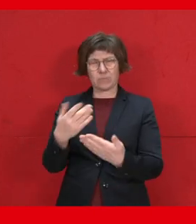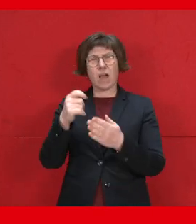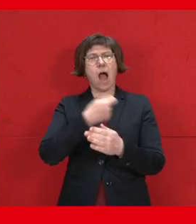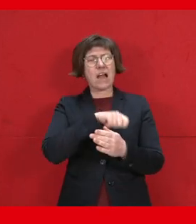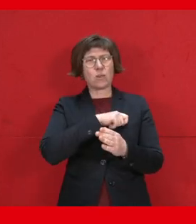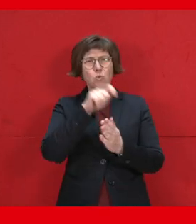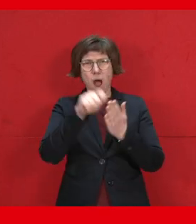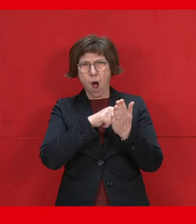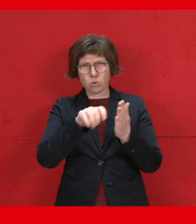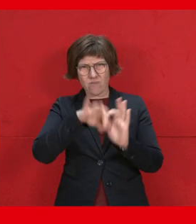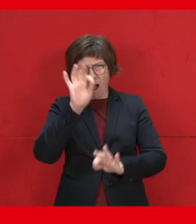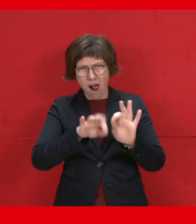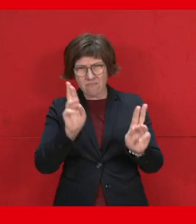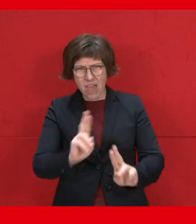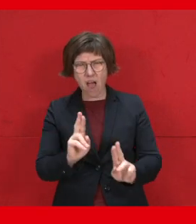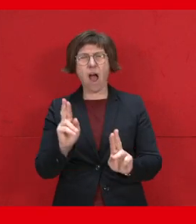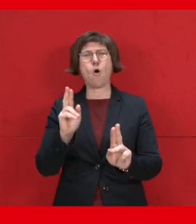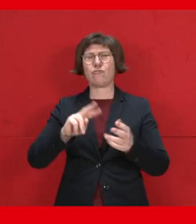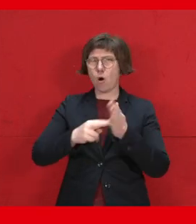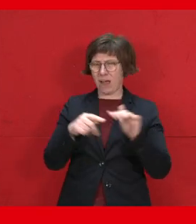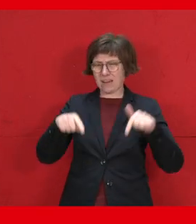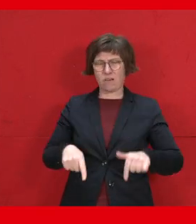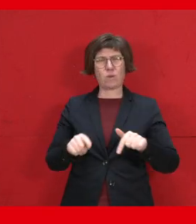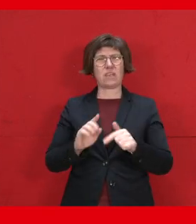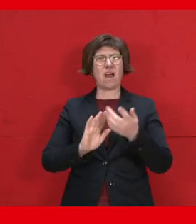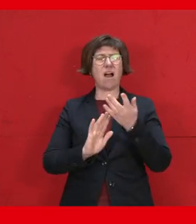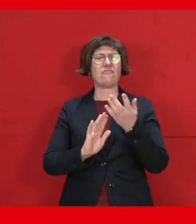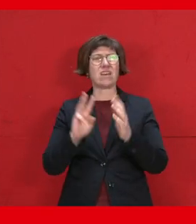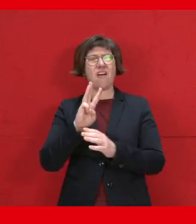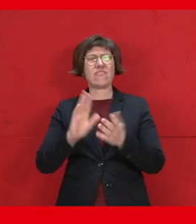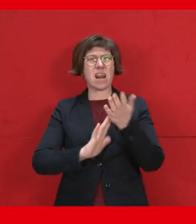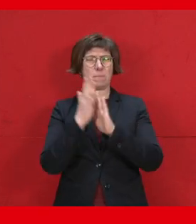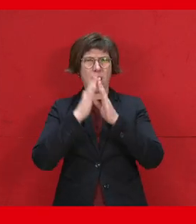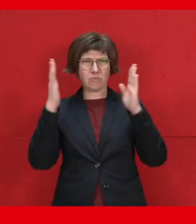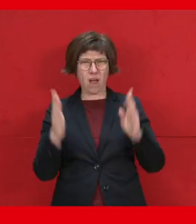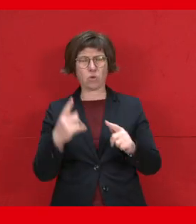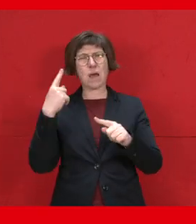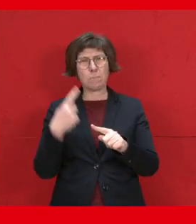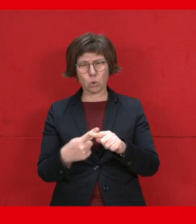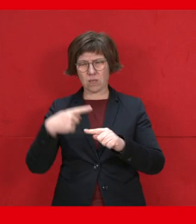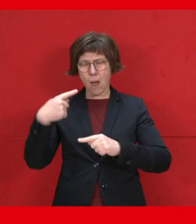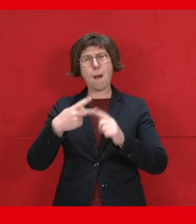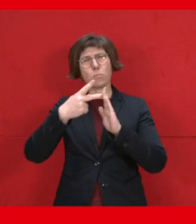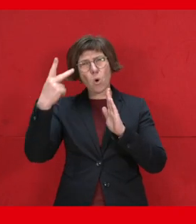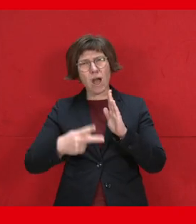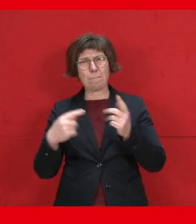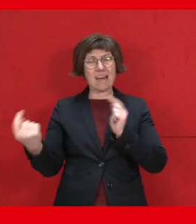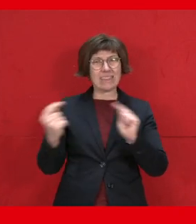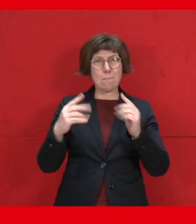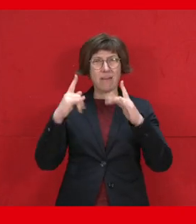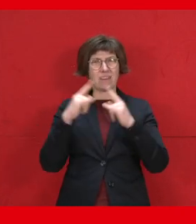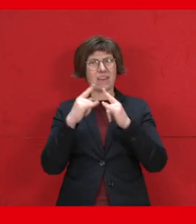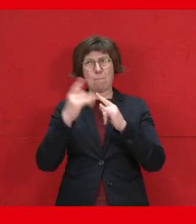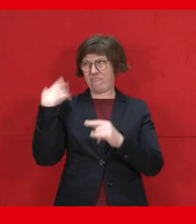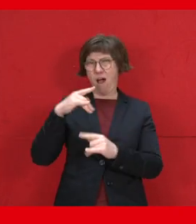Agenturauswahl, hier auch die Vorbereitung im Willy-Brandt-Haus als Wahlkampfzentrale und dann natürlich der Programmprozess, das Debattencamp hier im